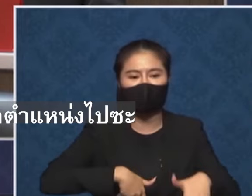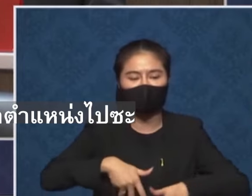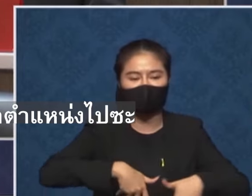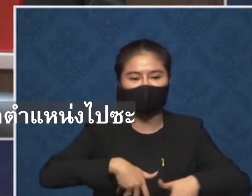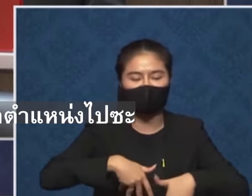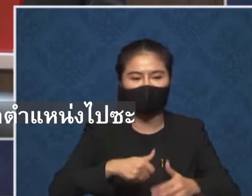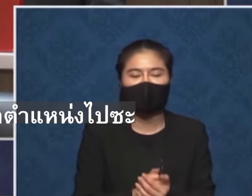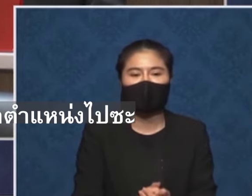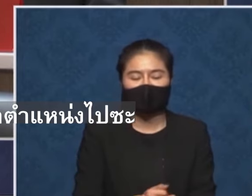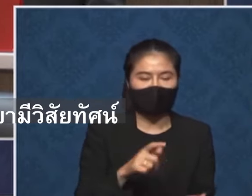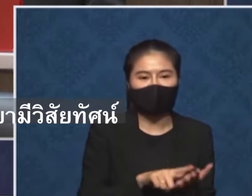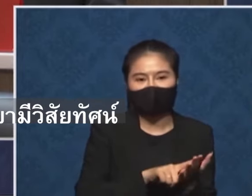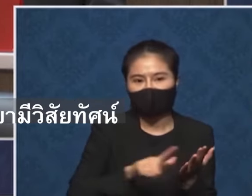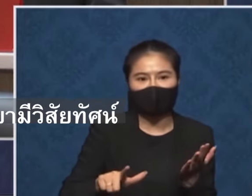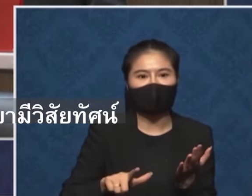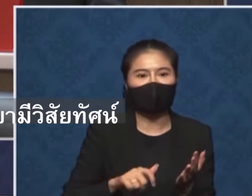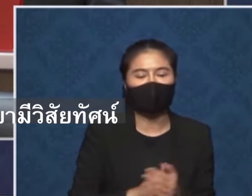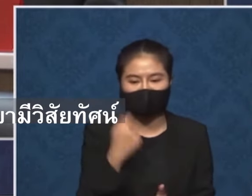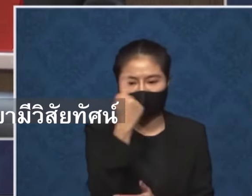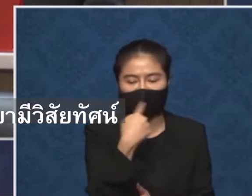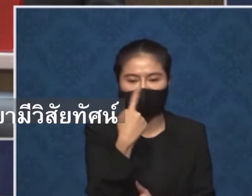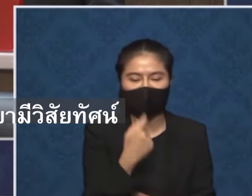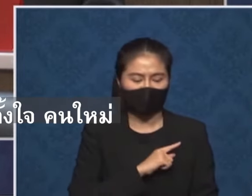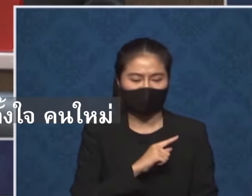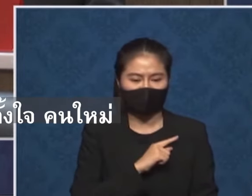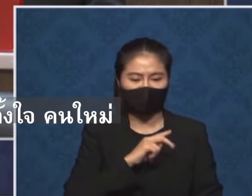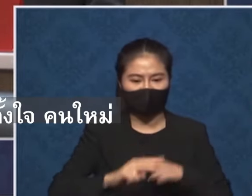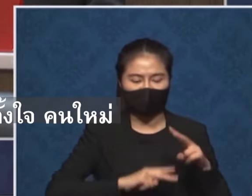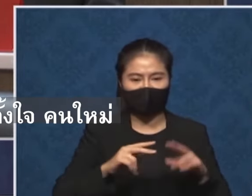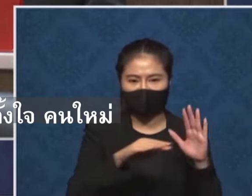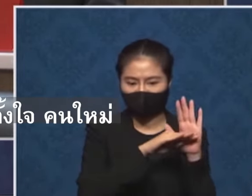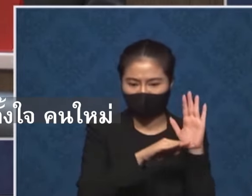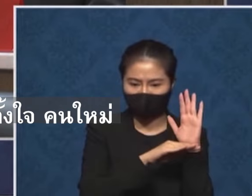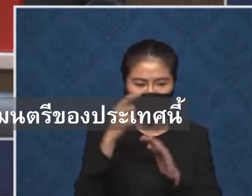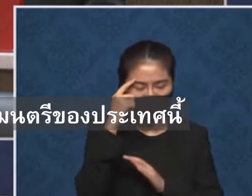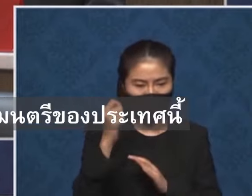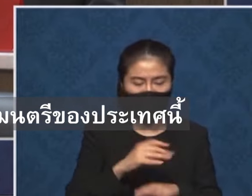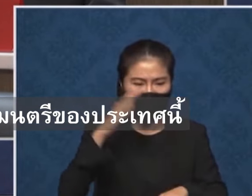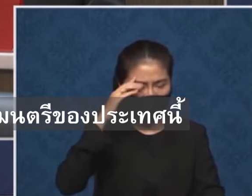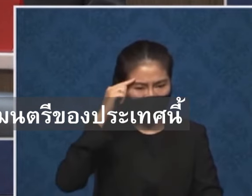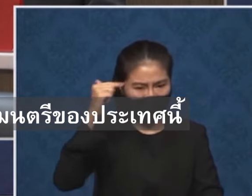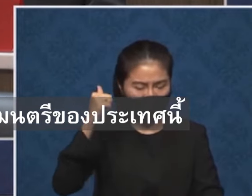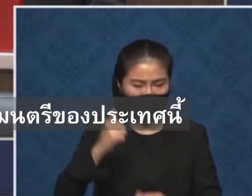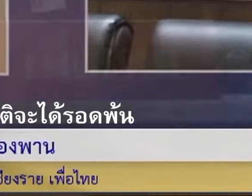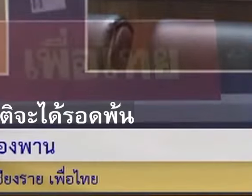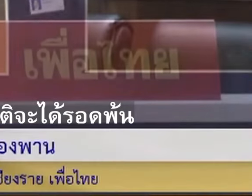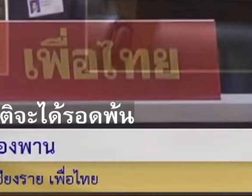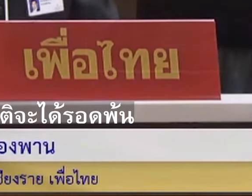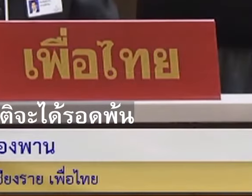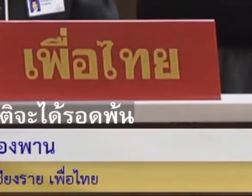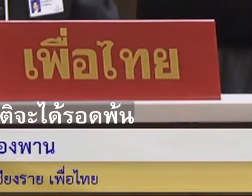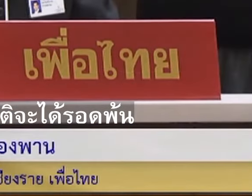ชนแล้วโอกาสตำแหน่งไปซะให้คนที่เขามีวิสัยทัศน์มีความตั้งใจคนใหม่เป็นนายกและตีของประเทศนี้